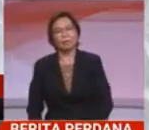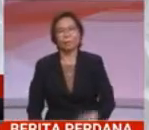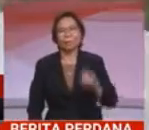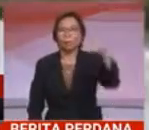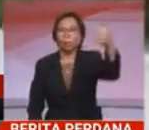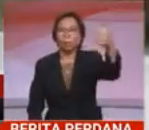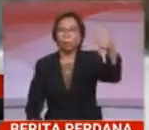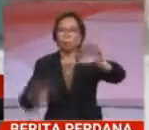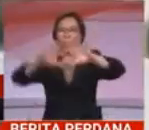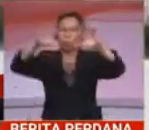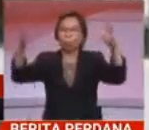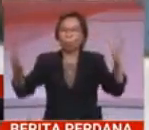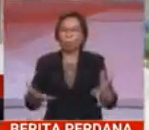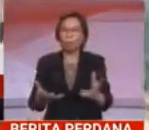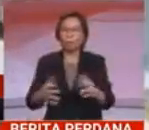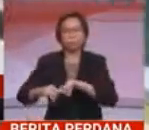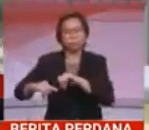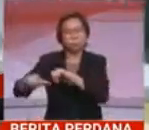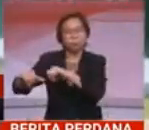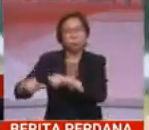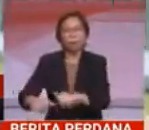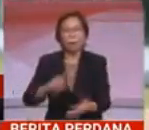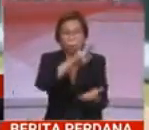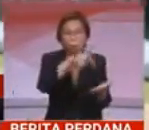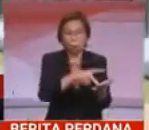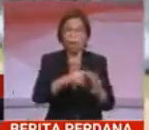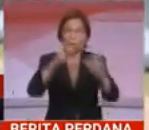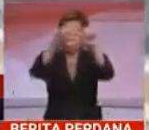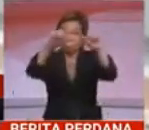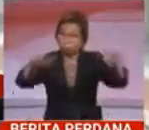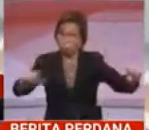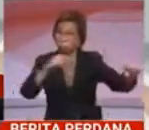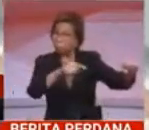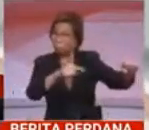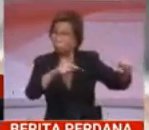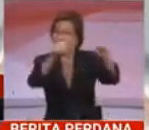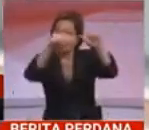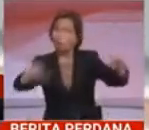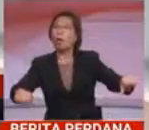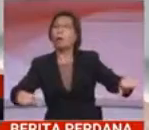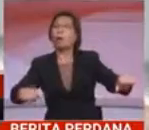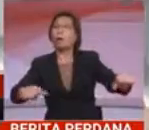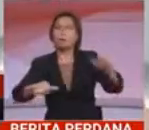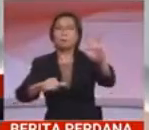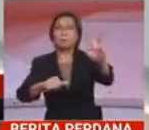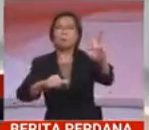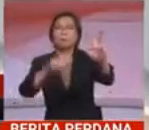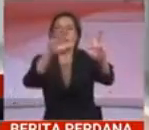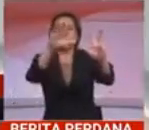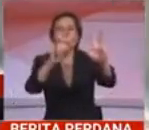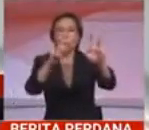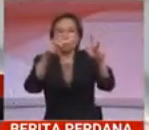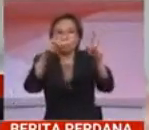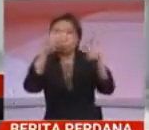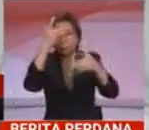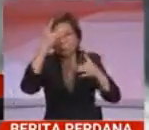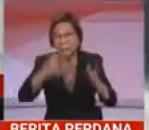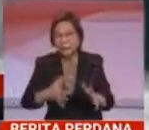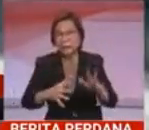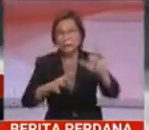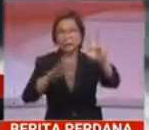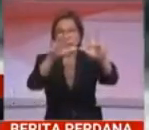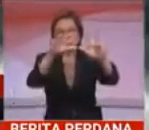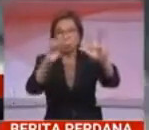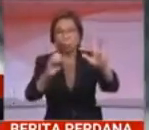first world class. Pusat ini turut menyediakan asrama yang mampu menampung sehingga 350 pesakit